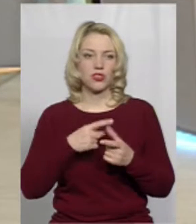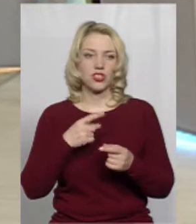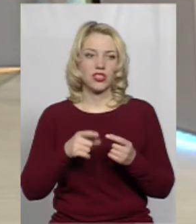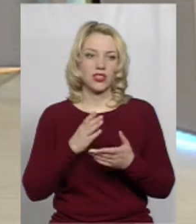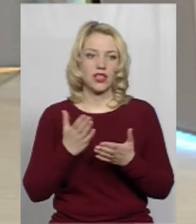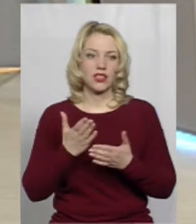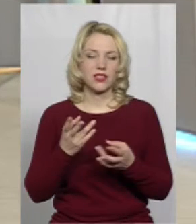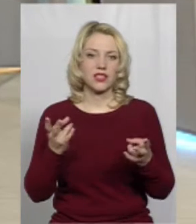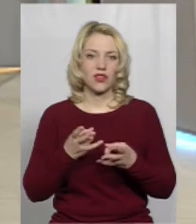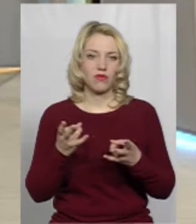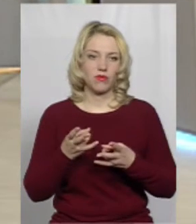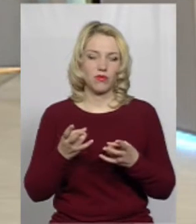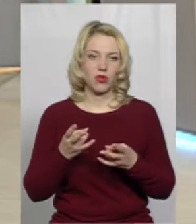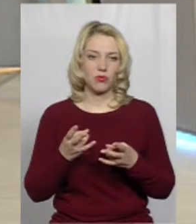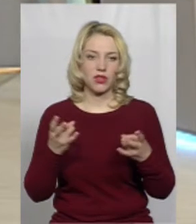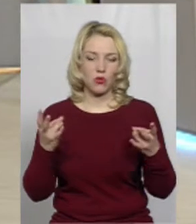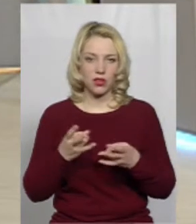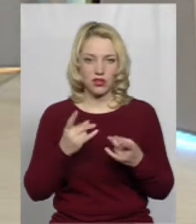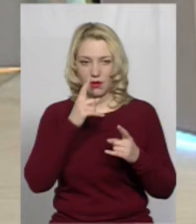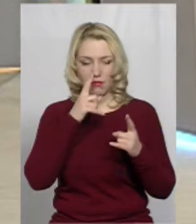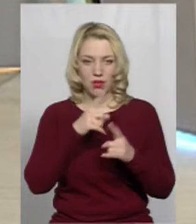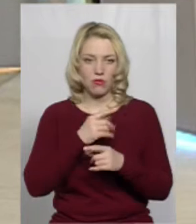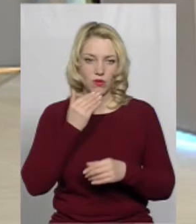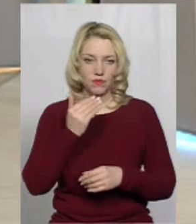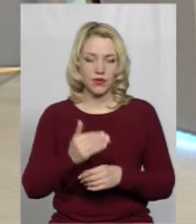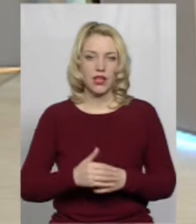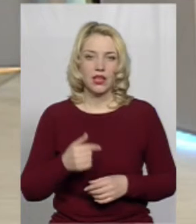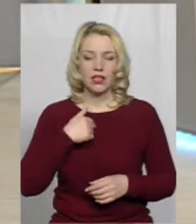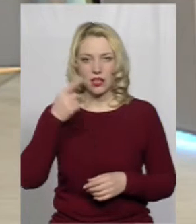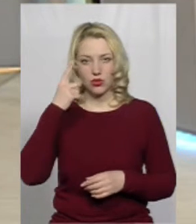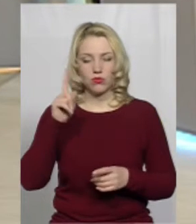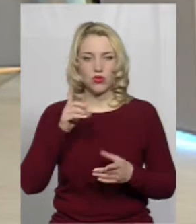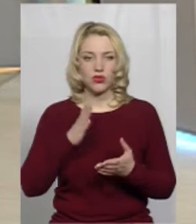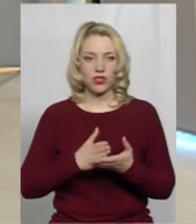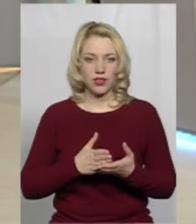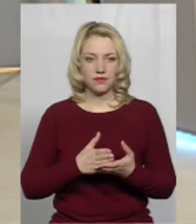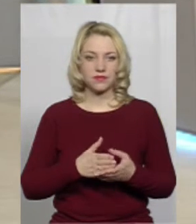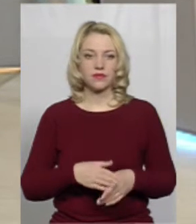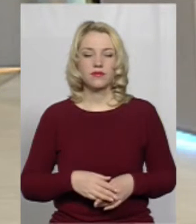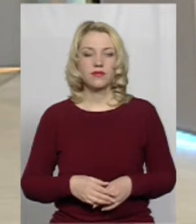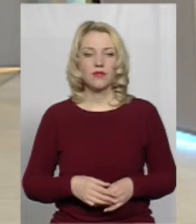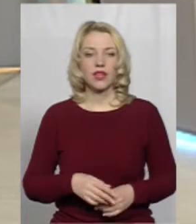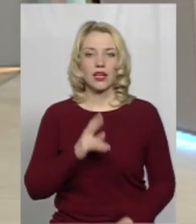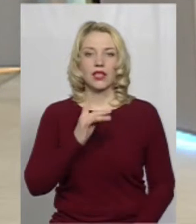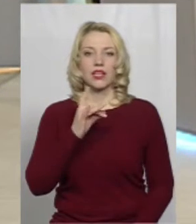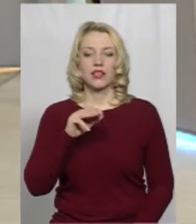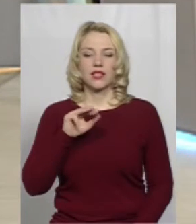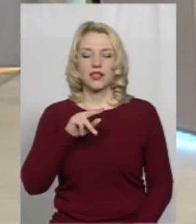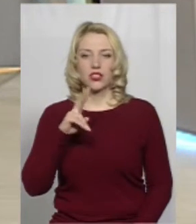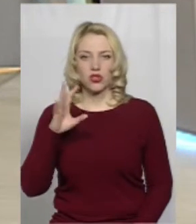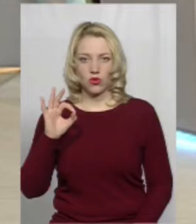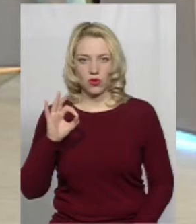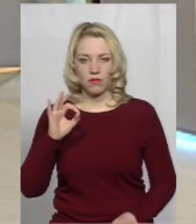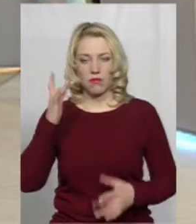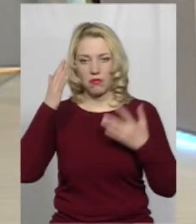якийсь необхідний мінімум, як ви вважаєте? Я думаю, що є. Критично мислити